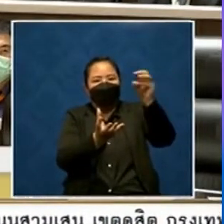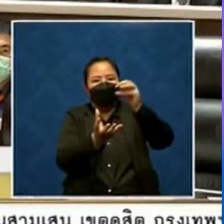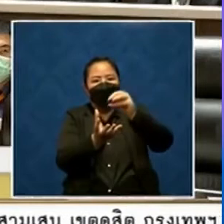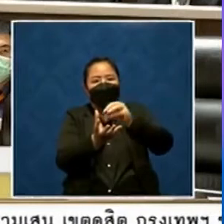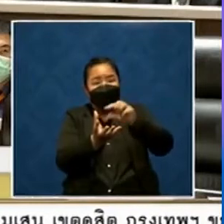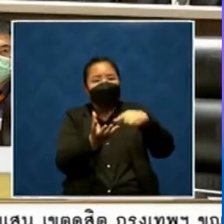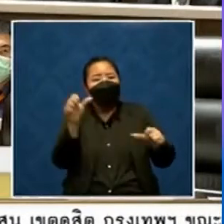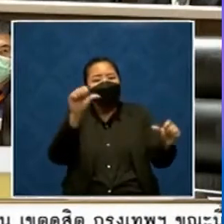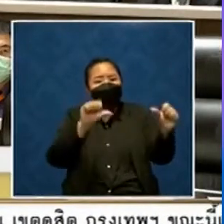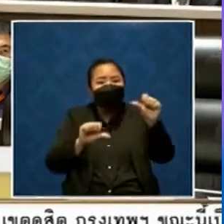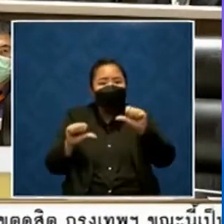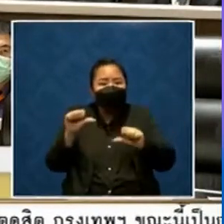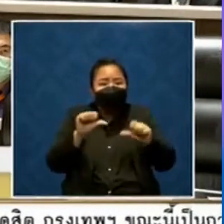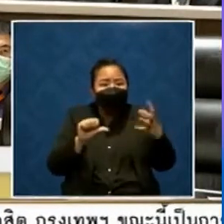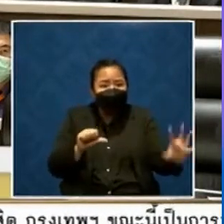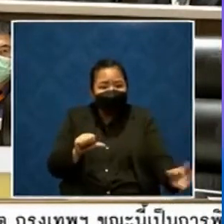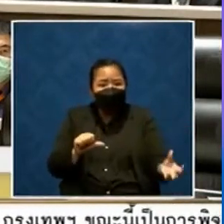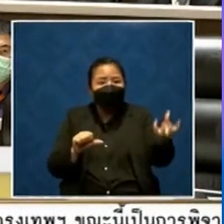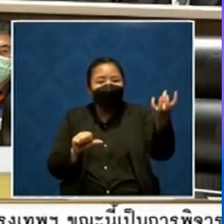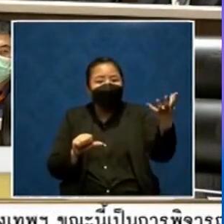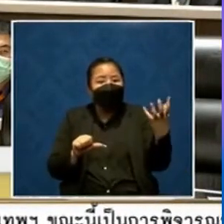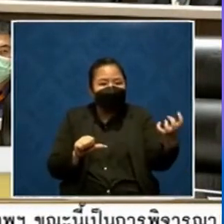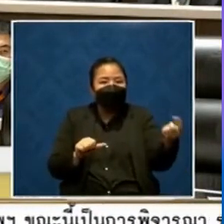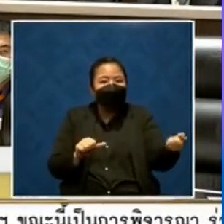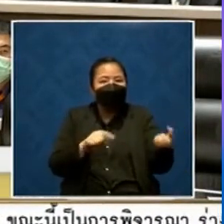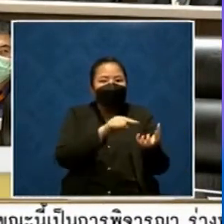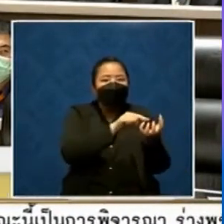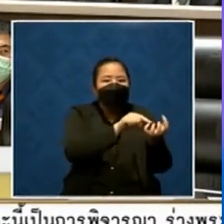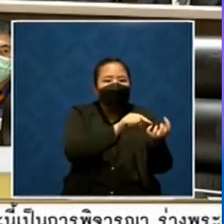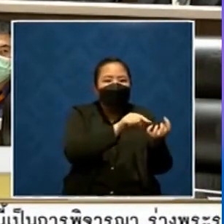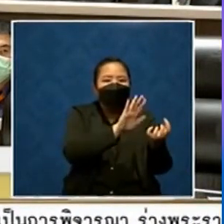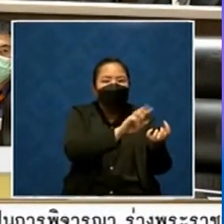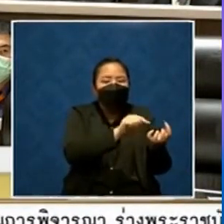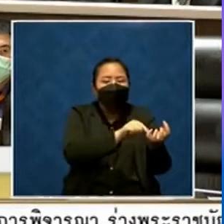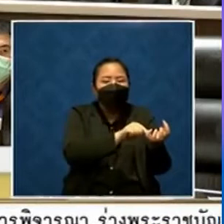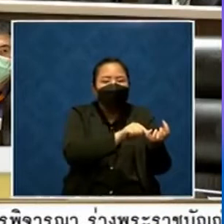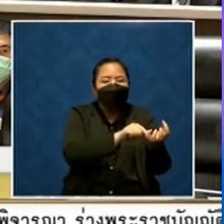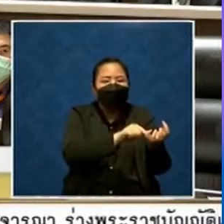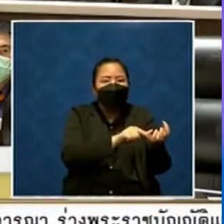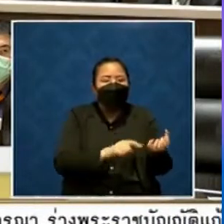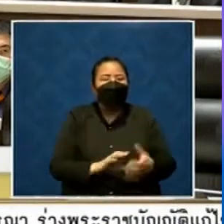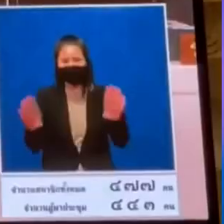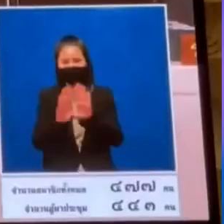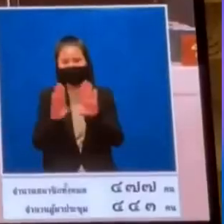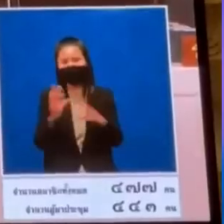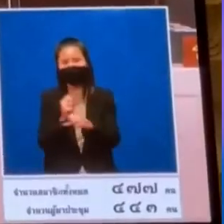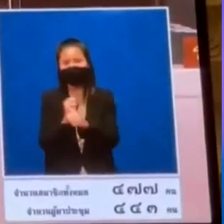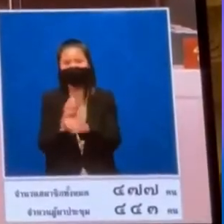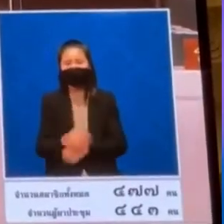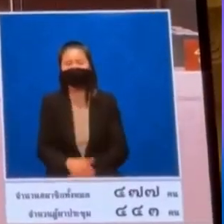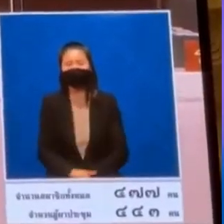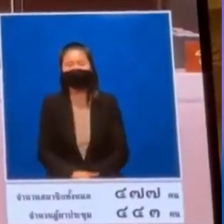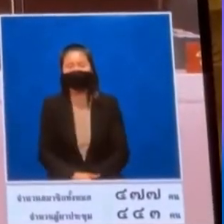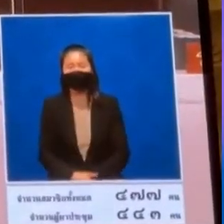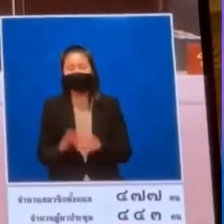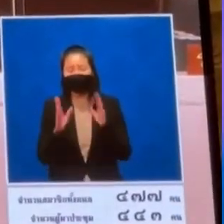ใช่เป็นของฝ่ายค้านฝ่ายรัฐบาลแต่เป็นชัยชนะของประชาชนและถ้าเกิดผู้แทนราษฎรทุกคนตระหนักรู้ว่าเราทำเพื่อพวกเข